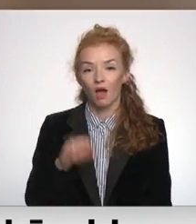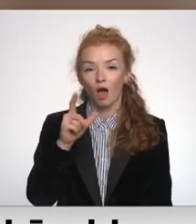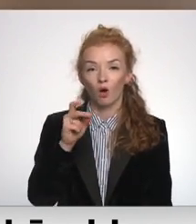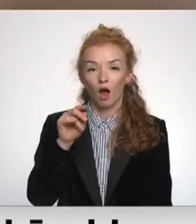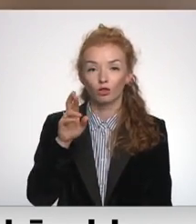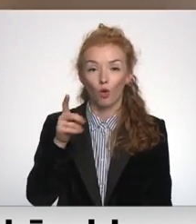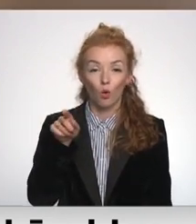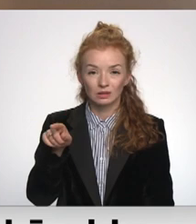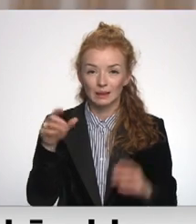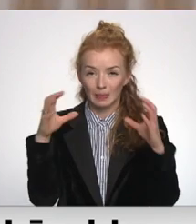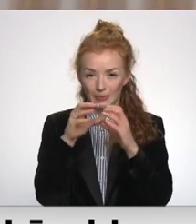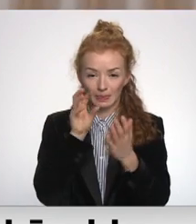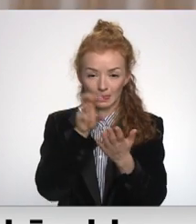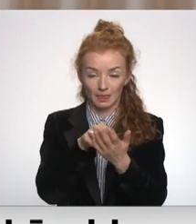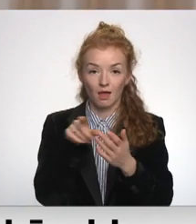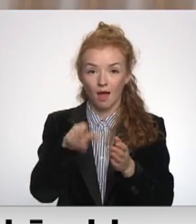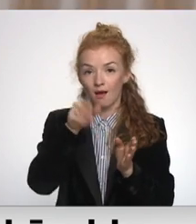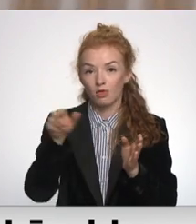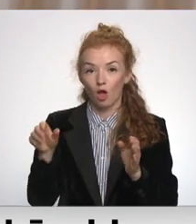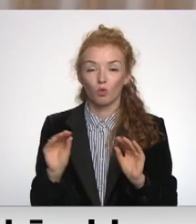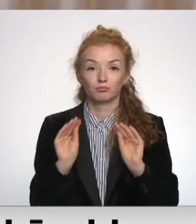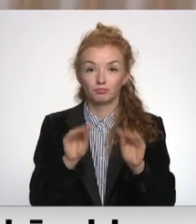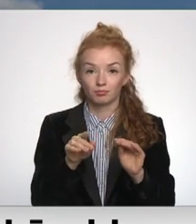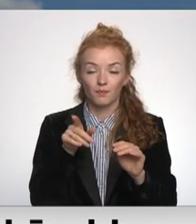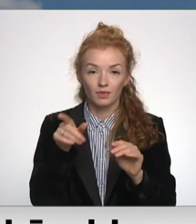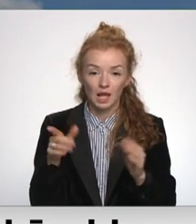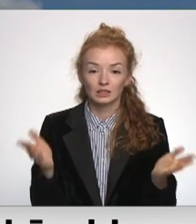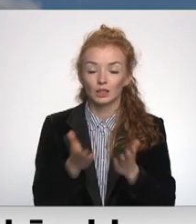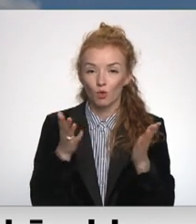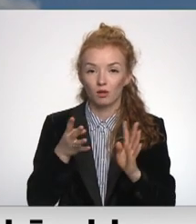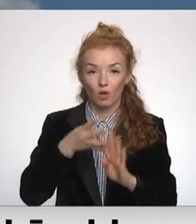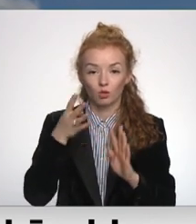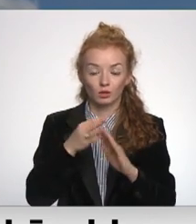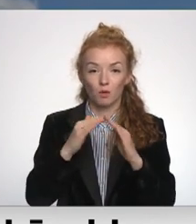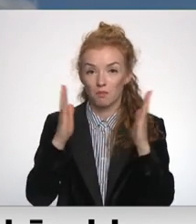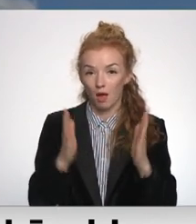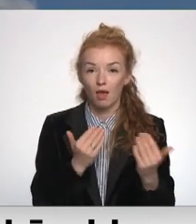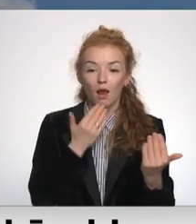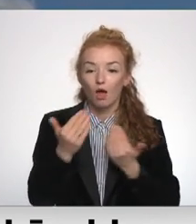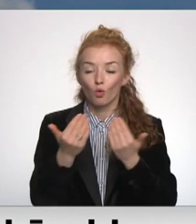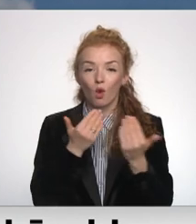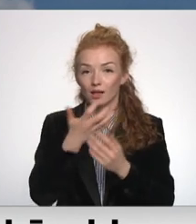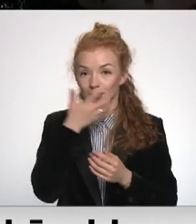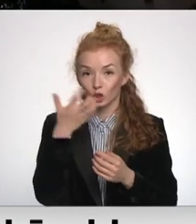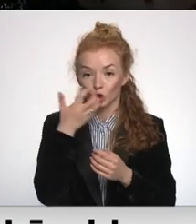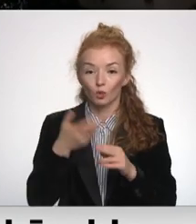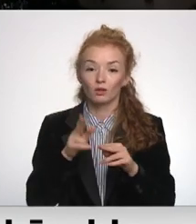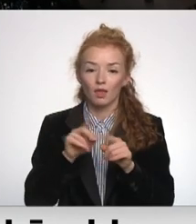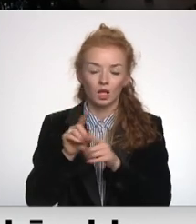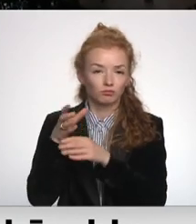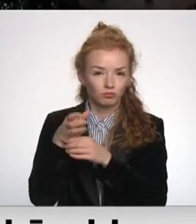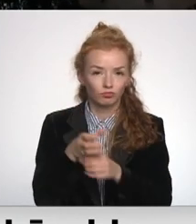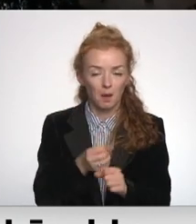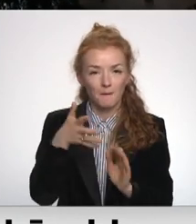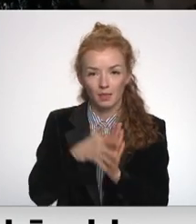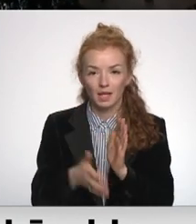Alokātors ir maz ierīce, kas uzstādām uz radiatoriem. Tā stimulē daudzdzīvokļu namu iedzīvotājus regulēt siltumu telpās, tādējādi reāli samazinot